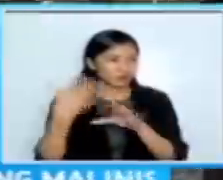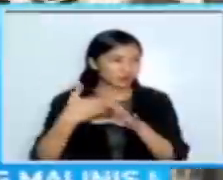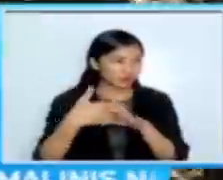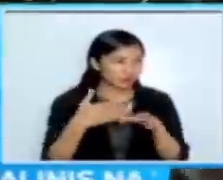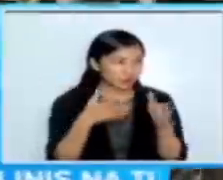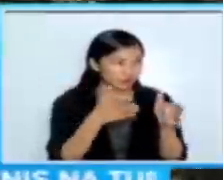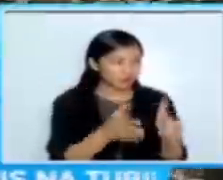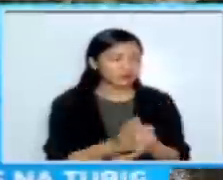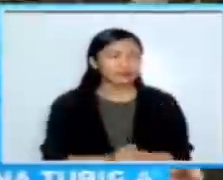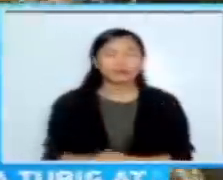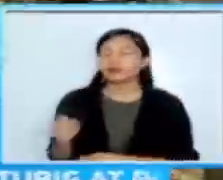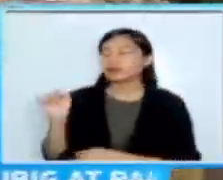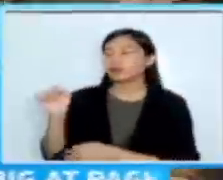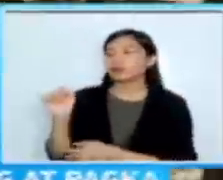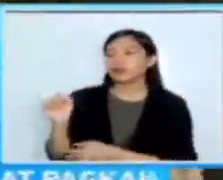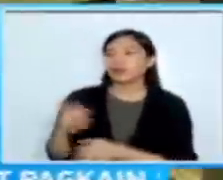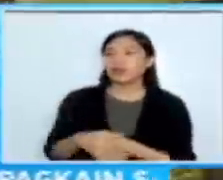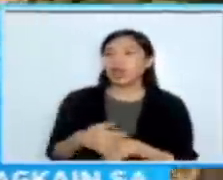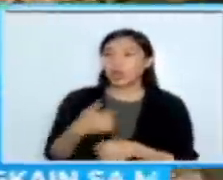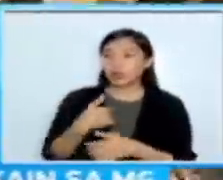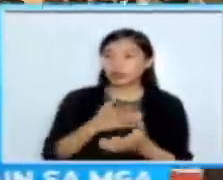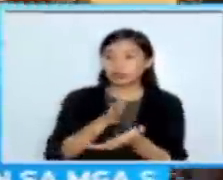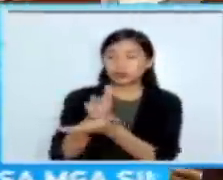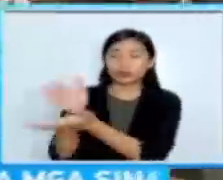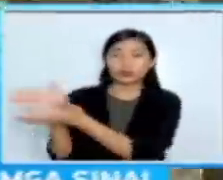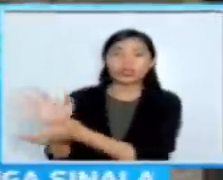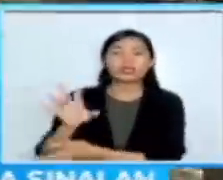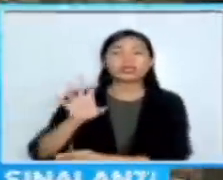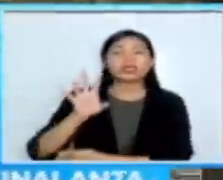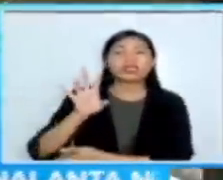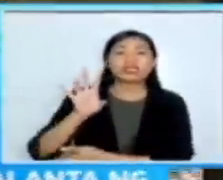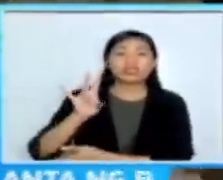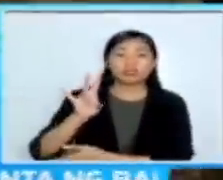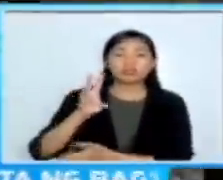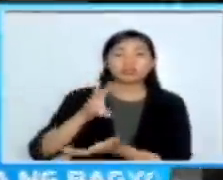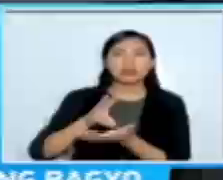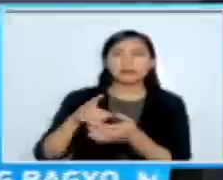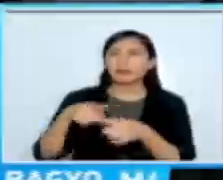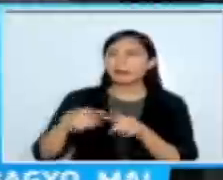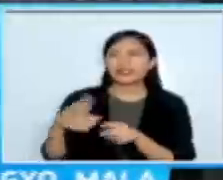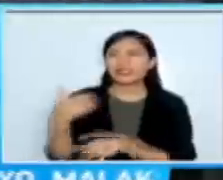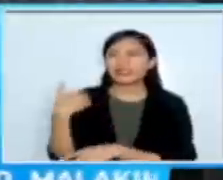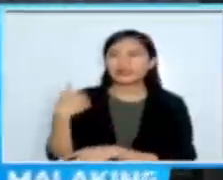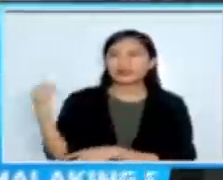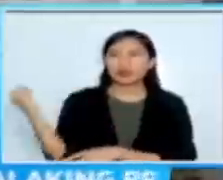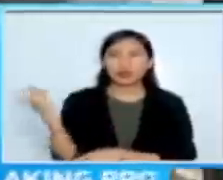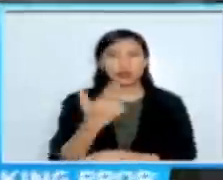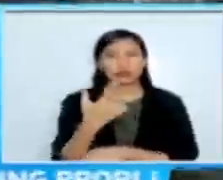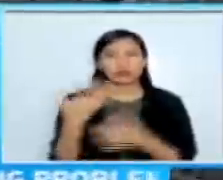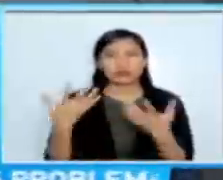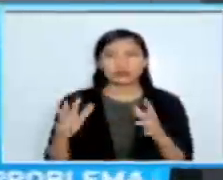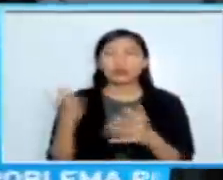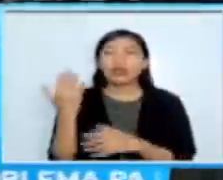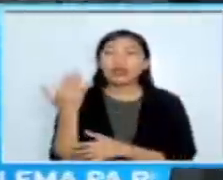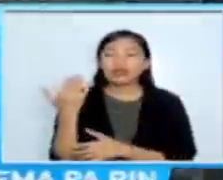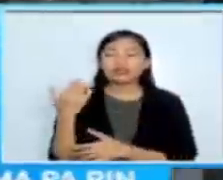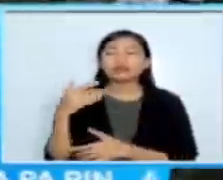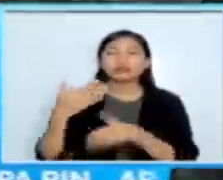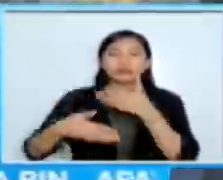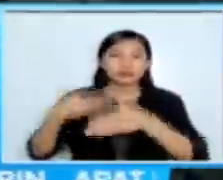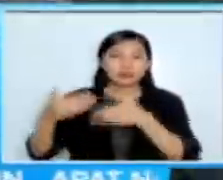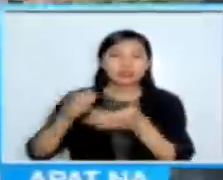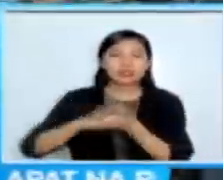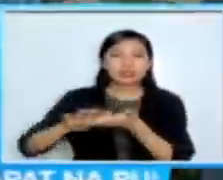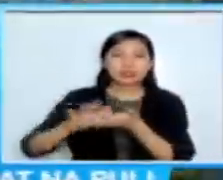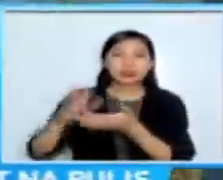naabot ko na yung lahat ng 7 munisipyo. Pero hindi ko pa maikot lahat kasi hindi pa tapos yung clearing namin. Marami pa rin mga poste ng kuryente